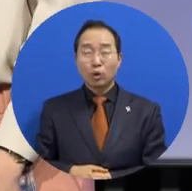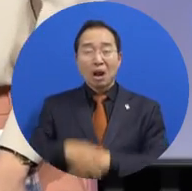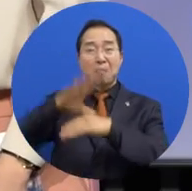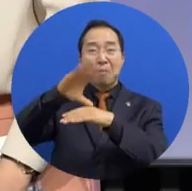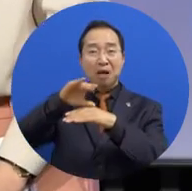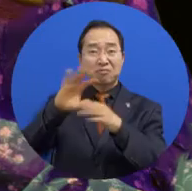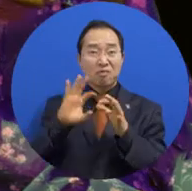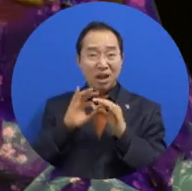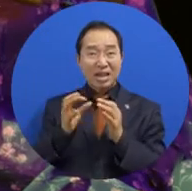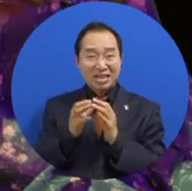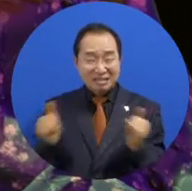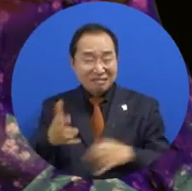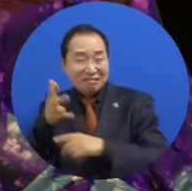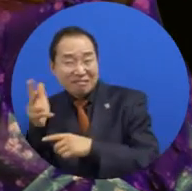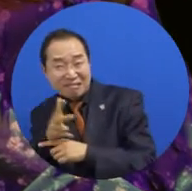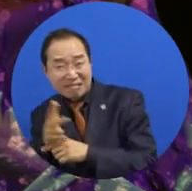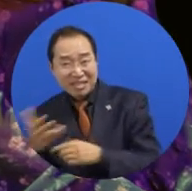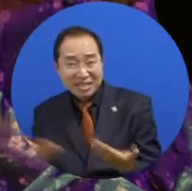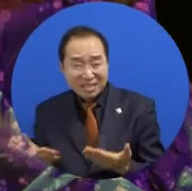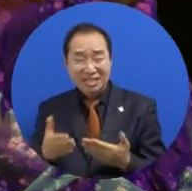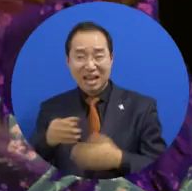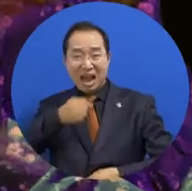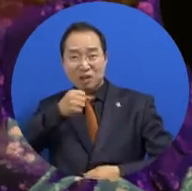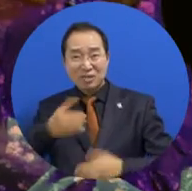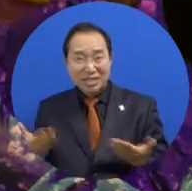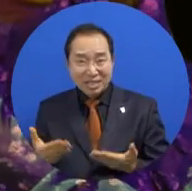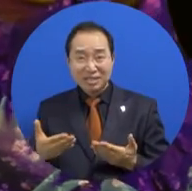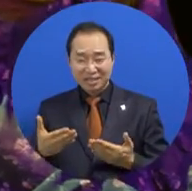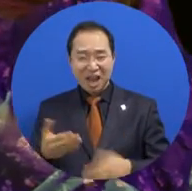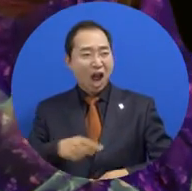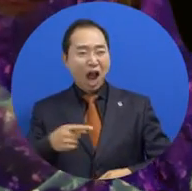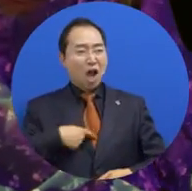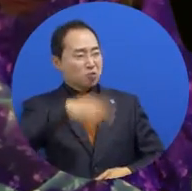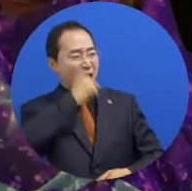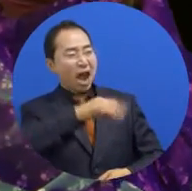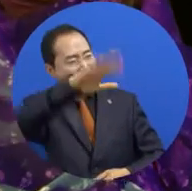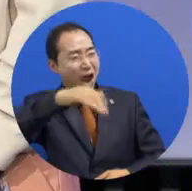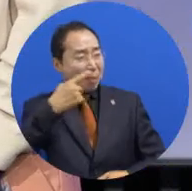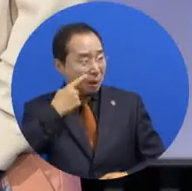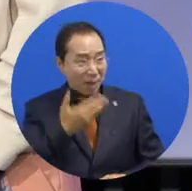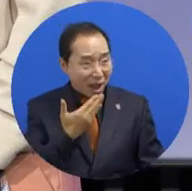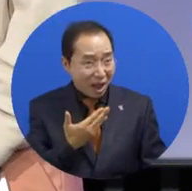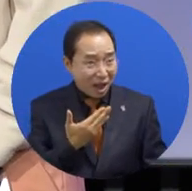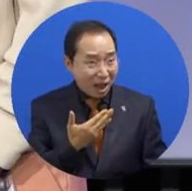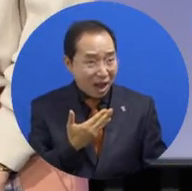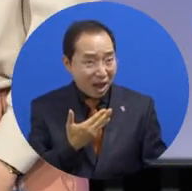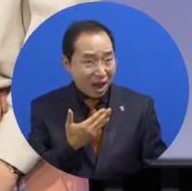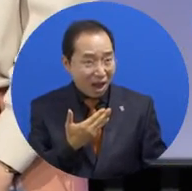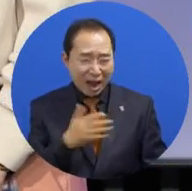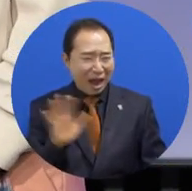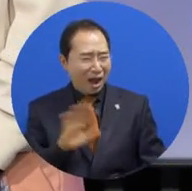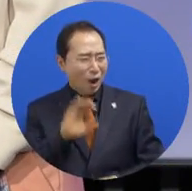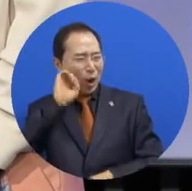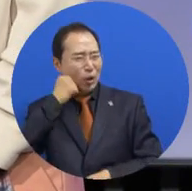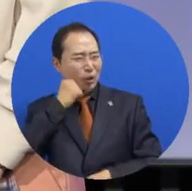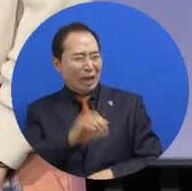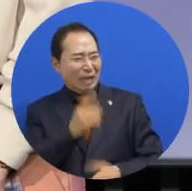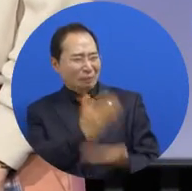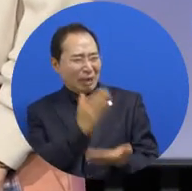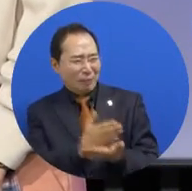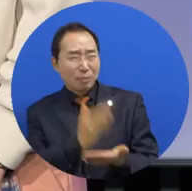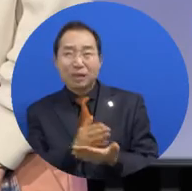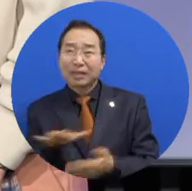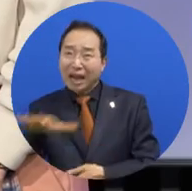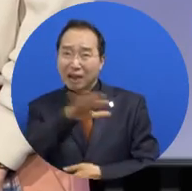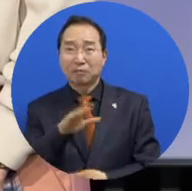않을 것 같은데 네? 힘들잖아요, 그죠? 그렇죠. 다 권해요? 네. 다 MC가 돼? 네, 나 같은 아나운서가